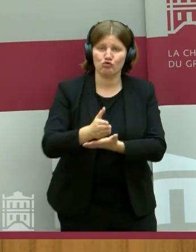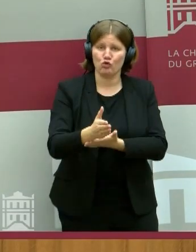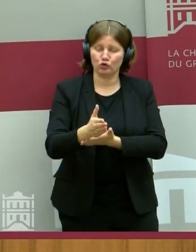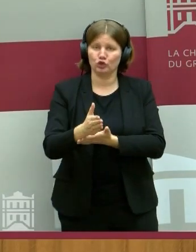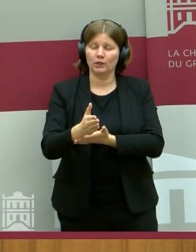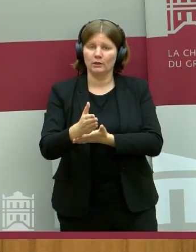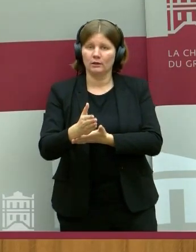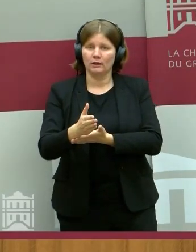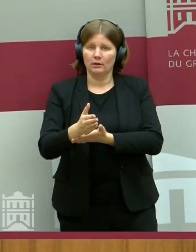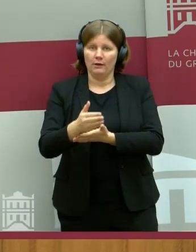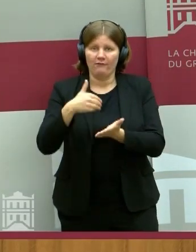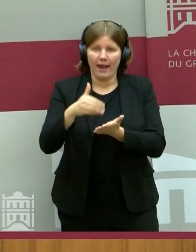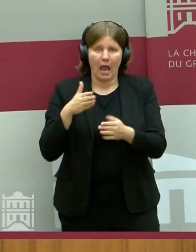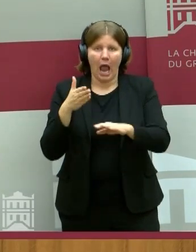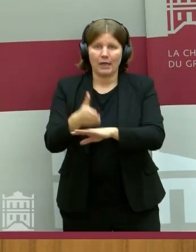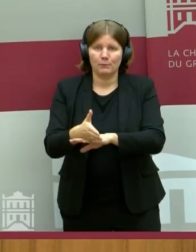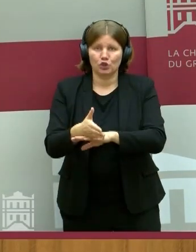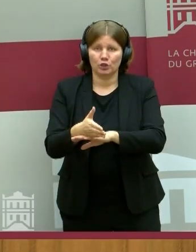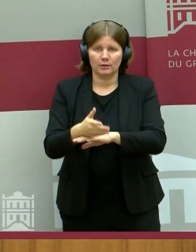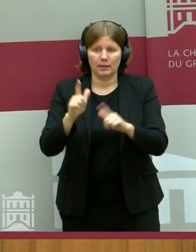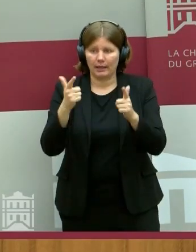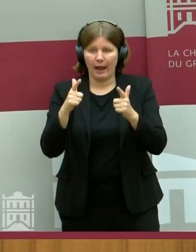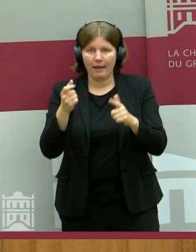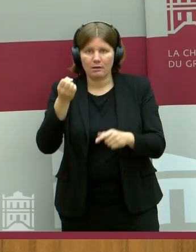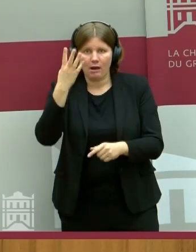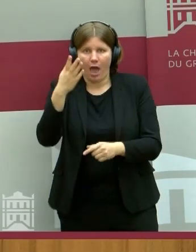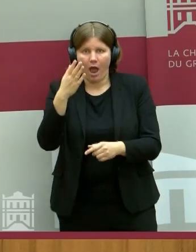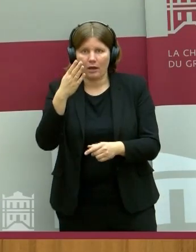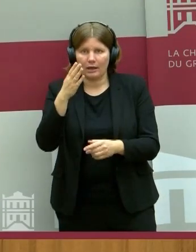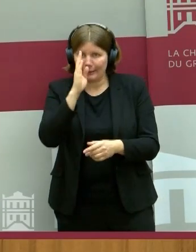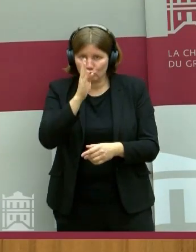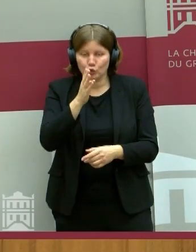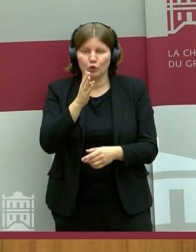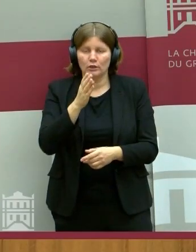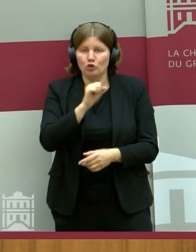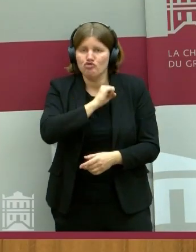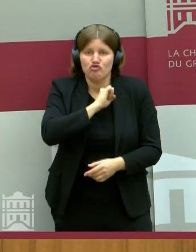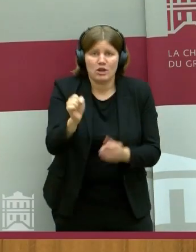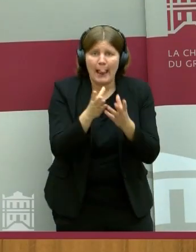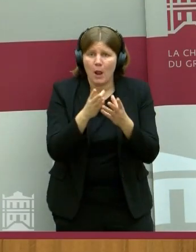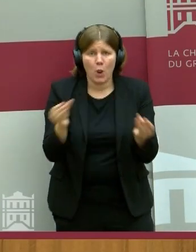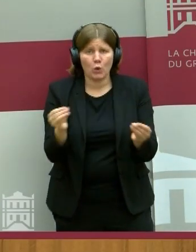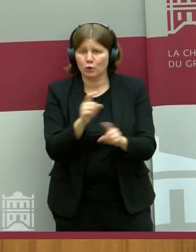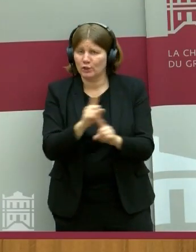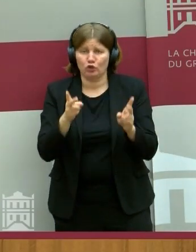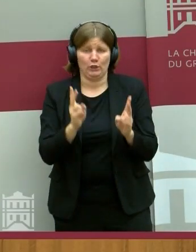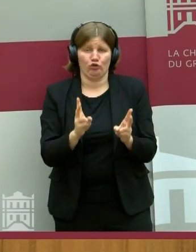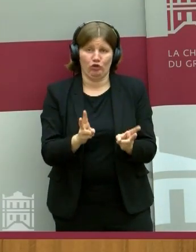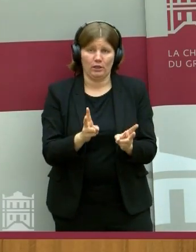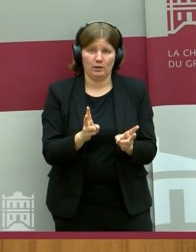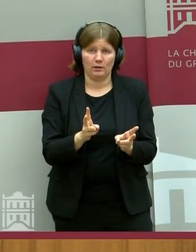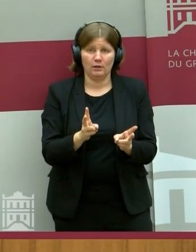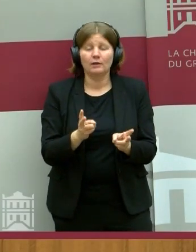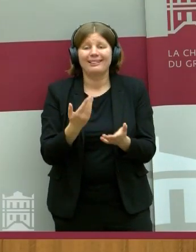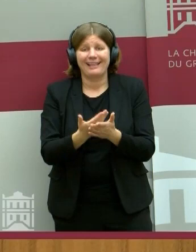das ist auch ein bisschen das, was in der Ukraine kann geschehen, dass das schlussendlich an Plätze eine sehr Lesung zu sichern oder eine negozierte Lesung,